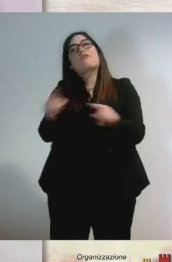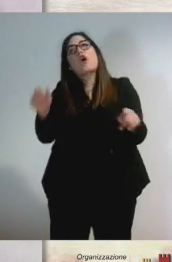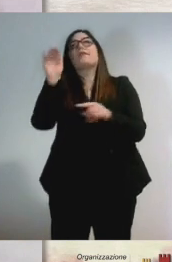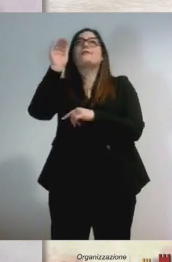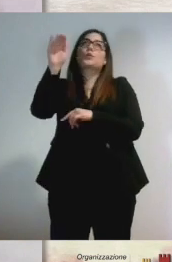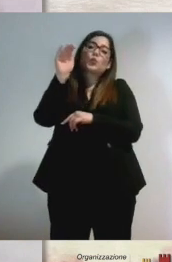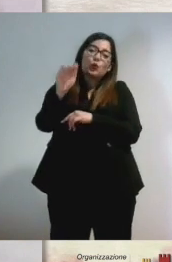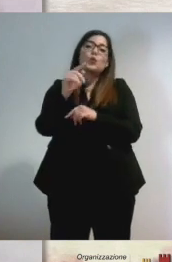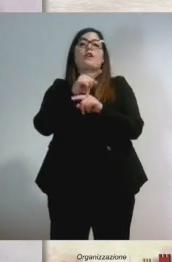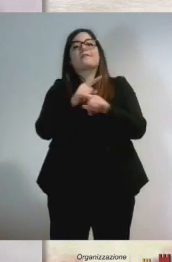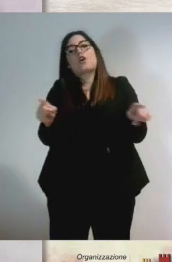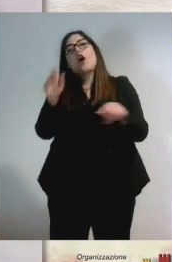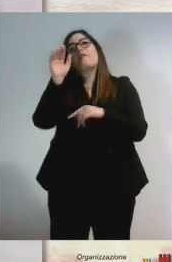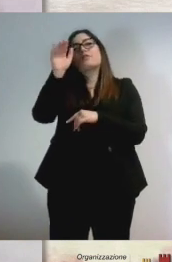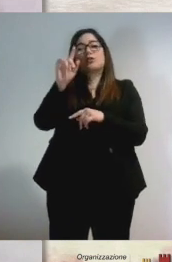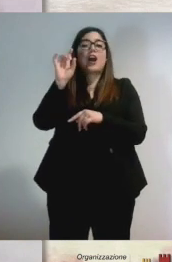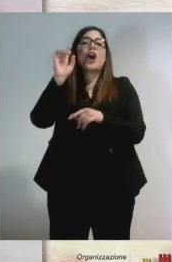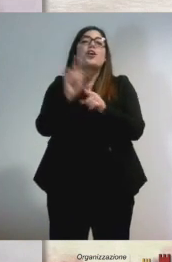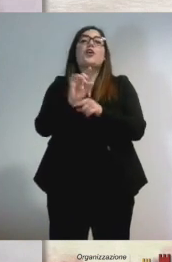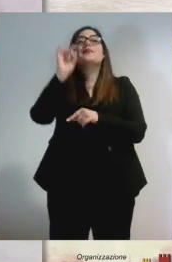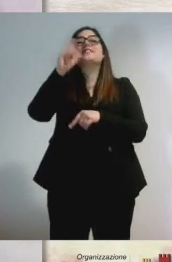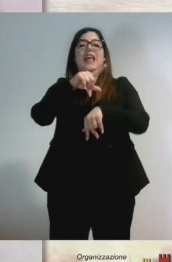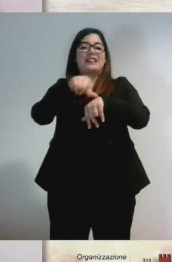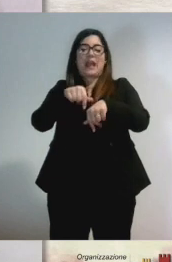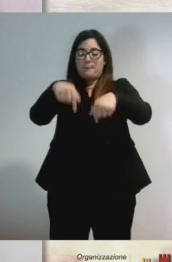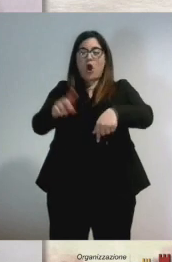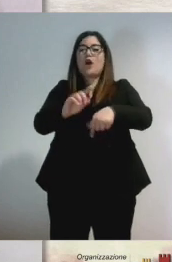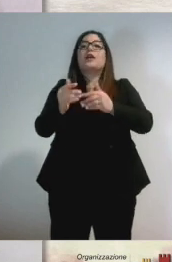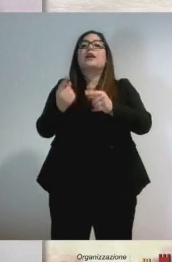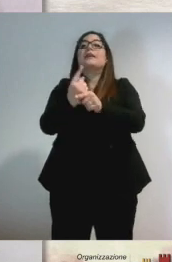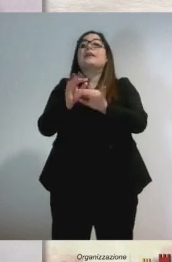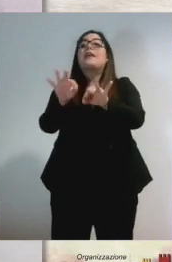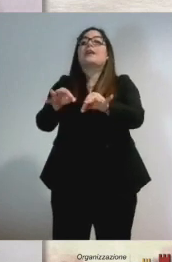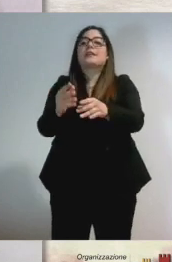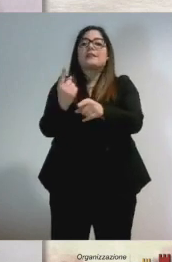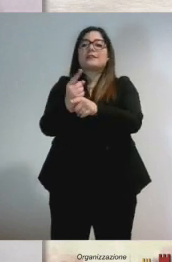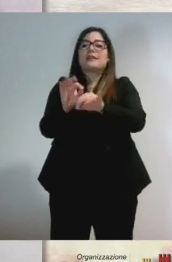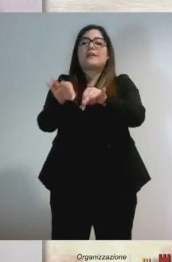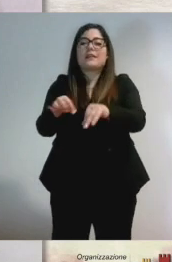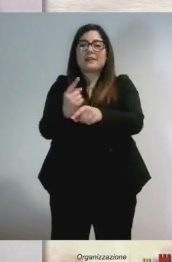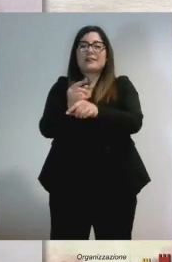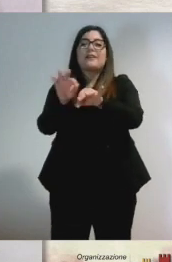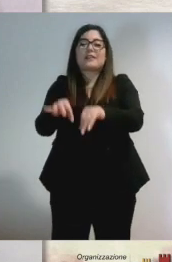il vostro tempo fosse lì che deve ancora venire come se